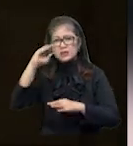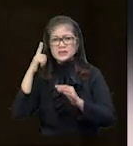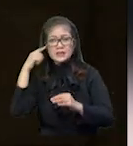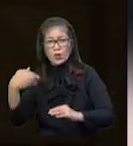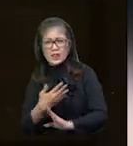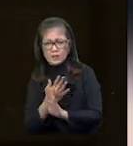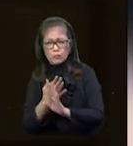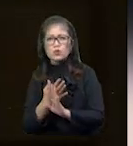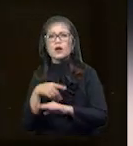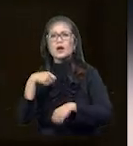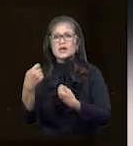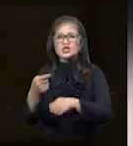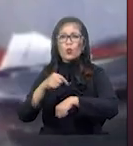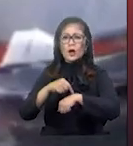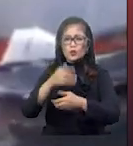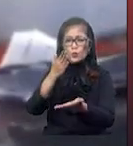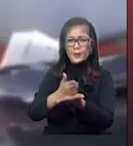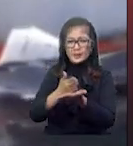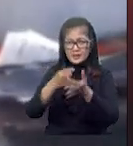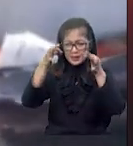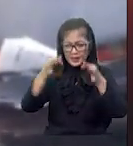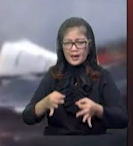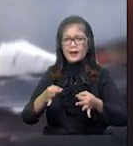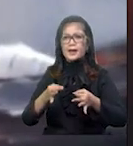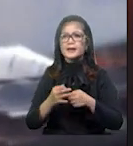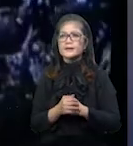penahanan namun statusnya masih tersangka